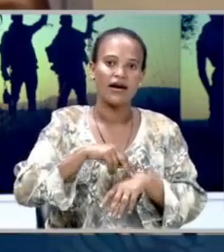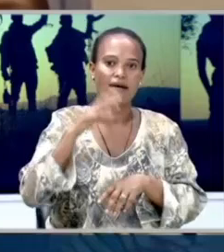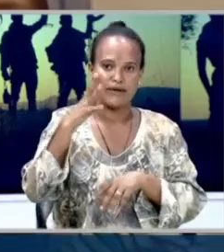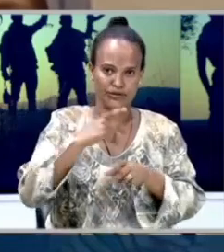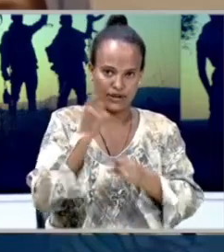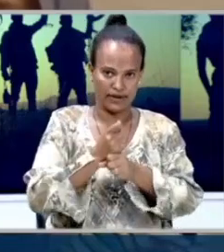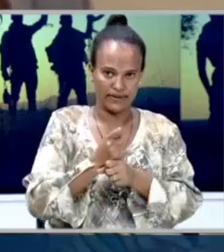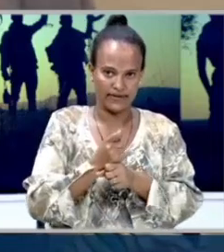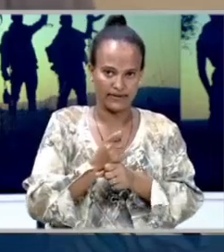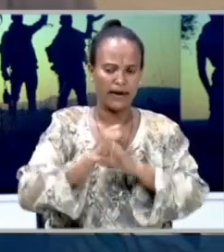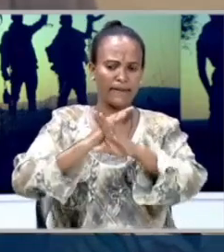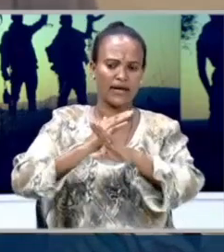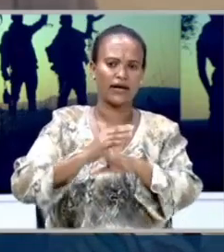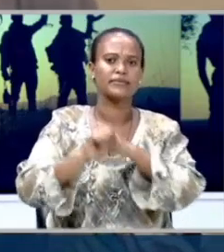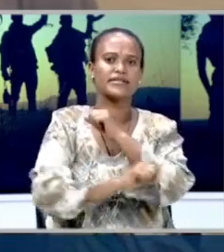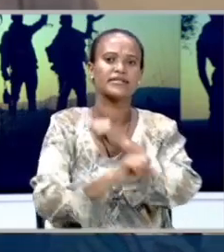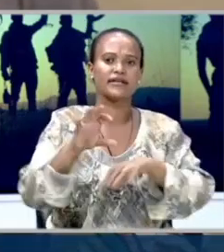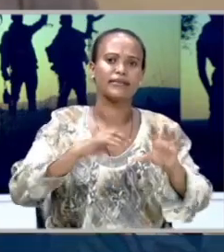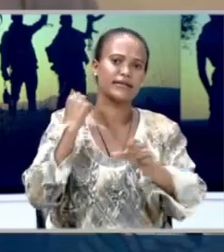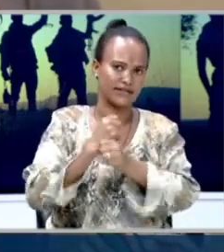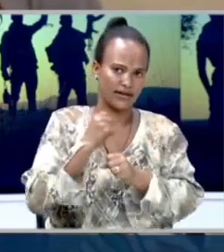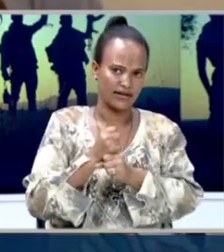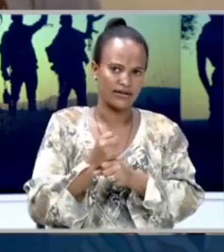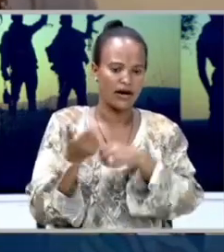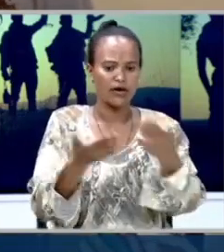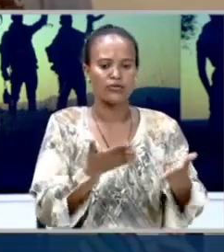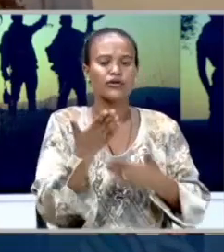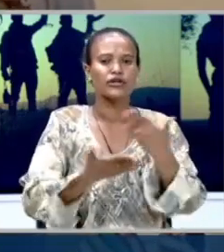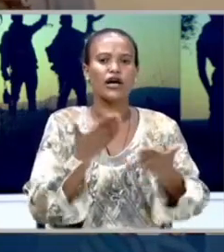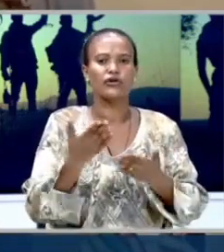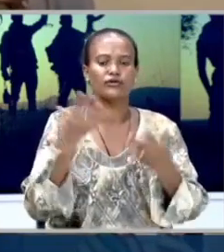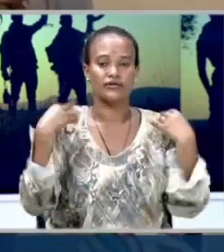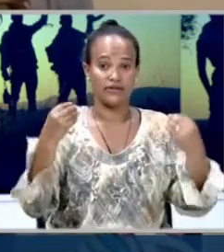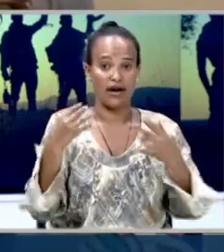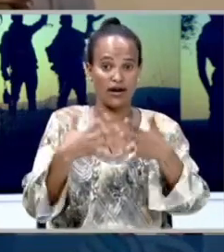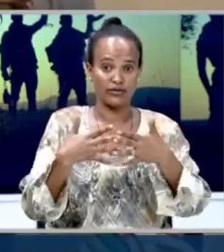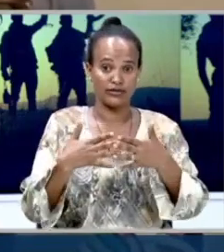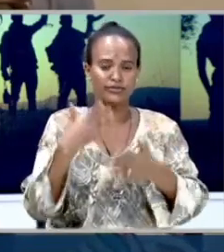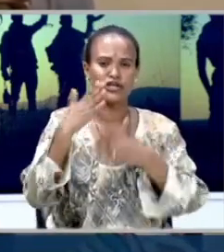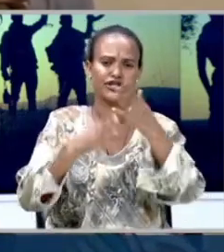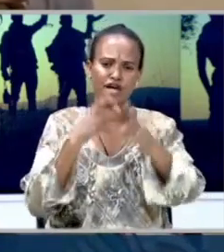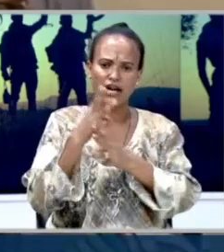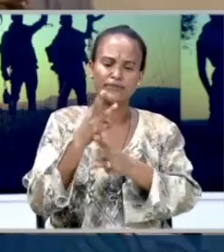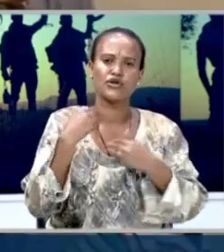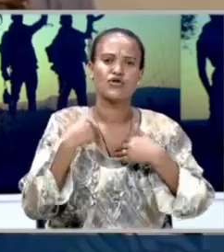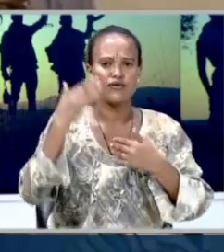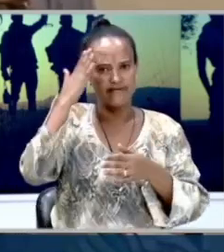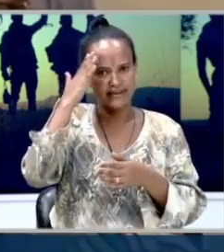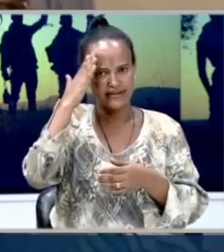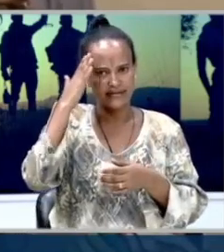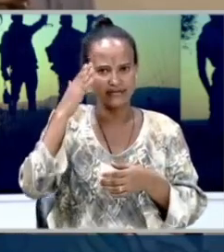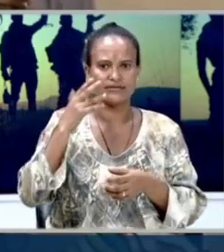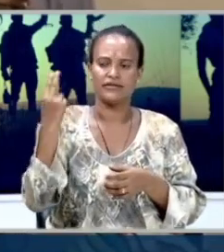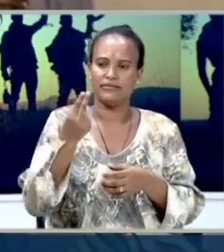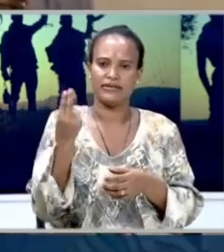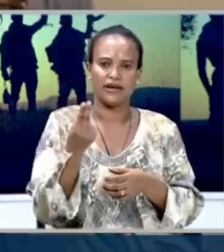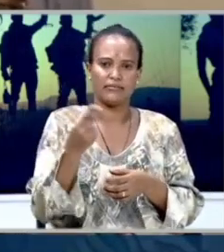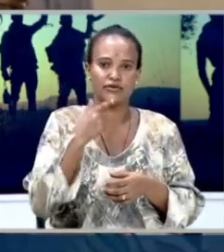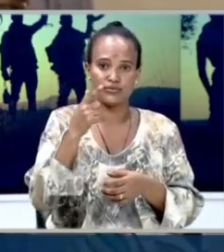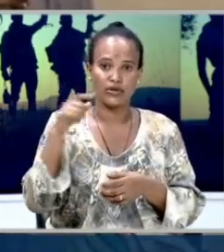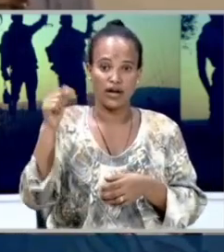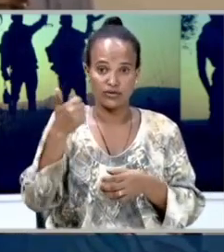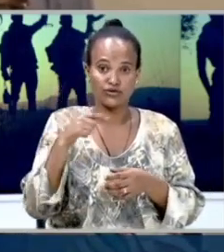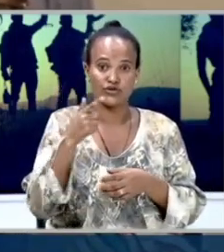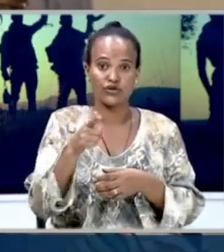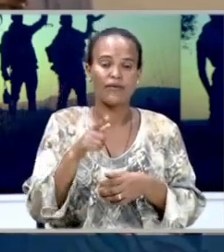حموشتان عمتات اب مكل خال مسرز زقبرة سرحن اقربوت قلقالو تعنان اوتن بدرجة علم زلو فلتتات أمير خامد كامن زبلون كالأتون